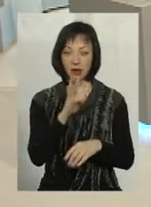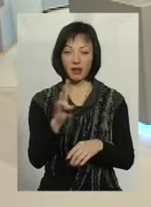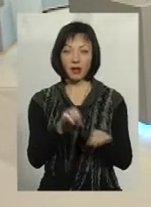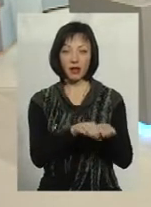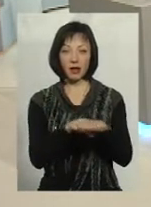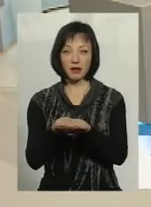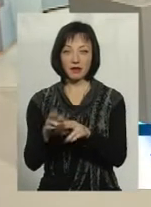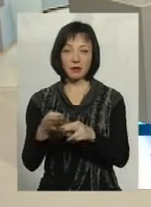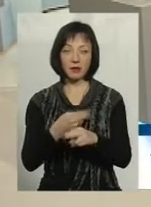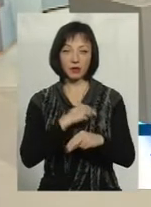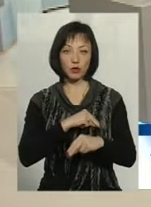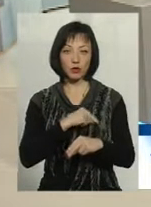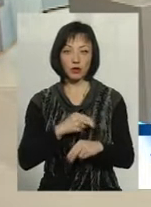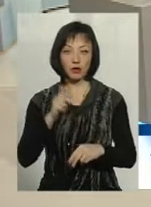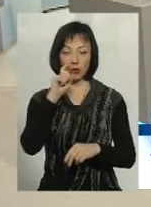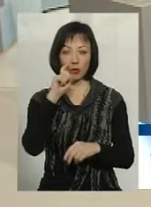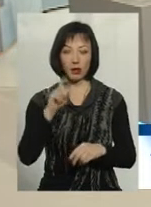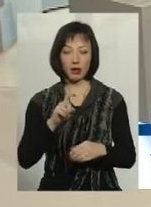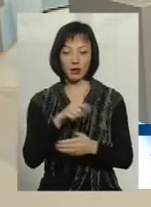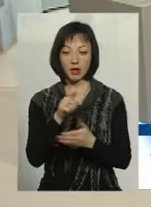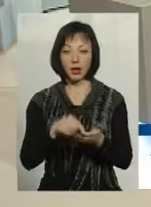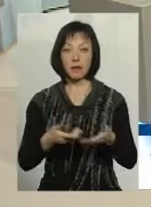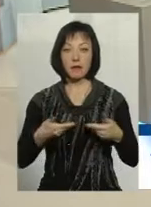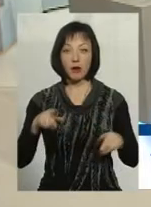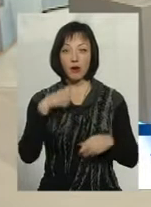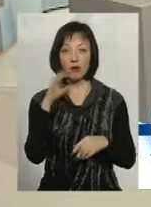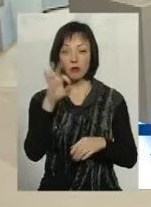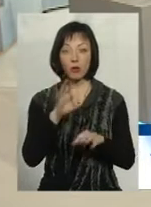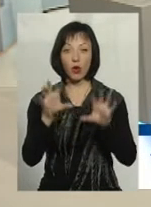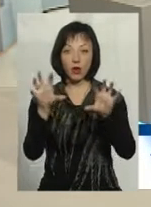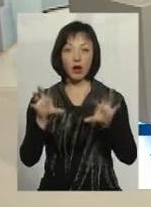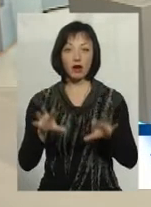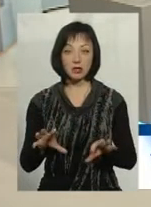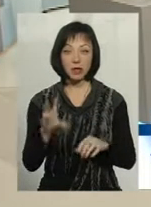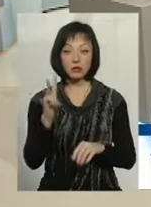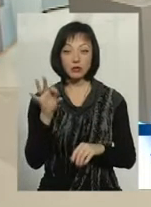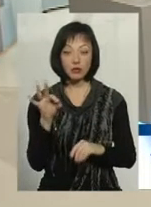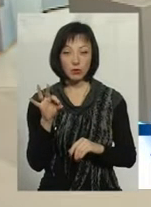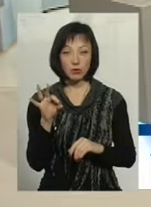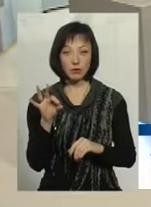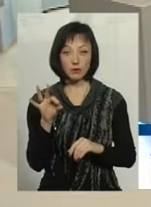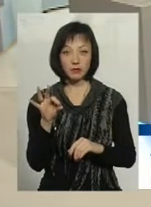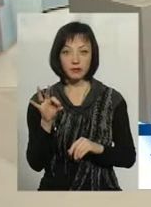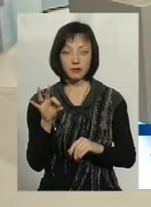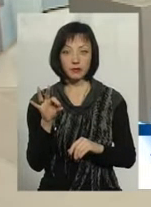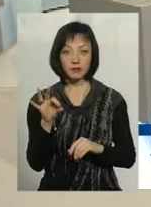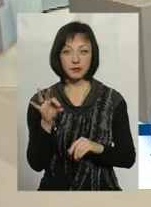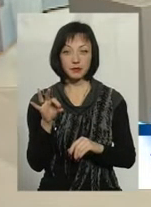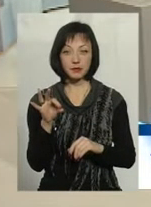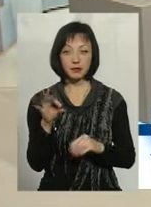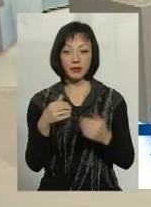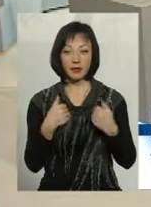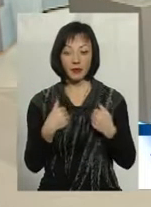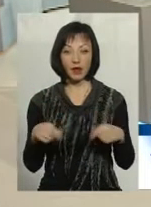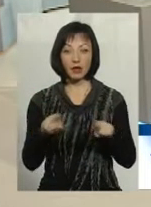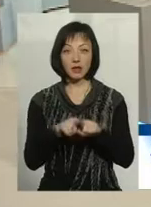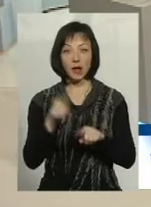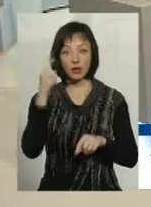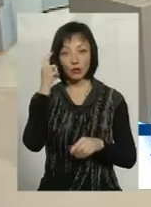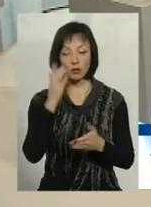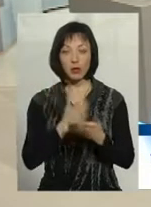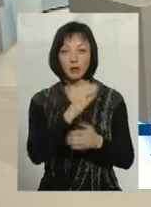раз хочу повторитися – касові апарати можливі тільки тоді, коли буде створено рівні умови, як для